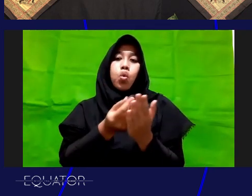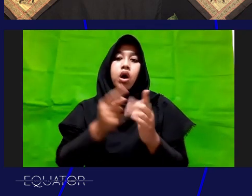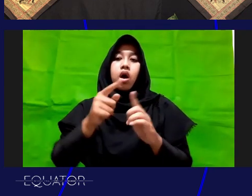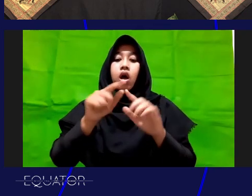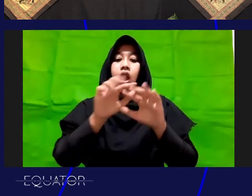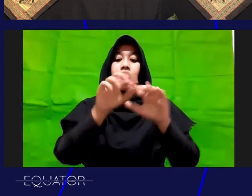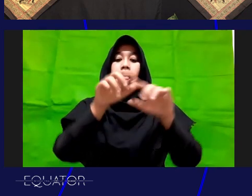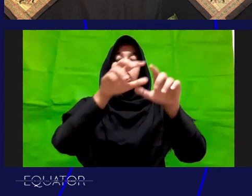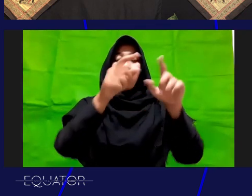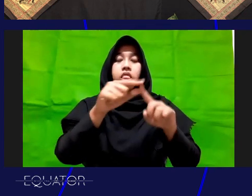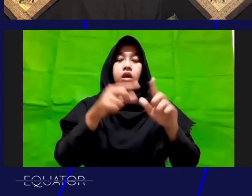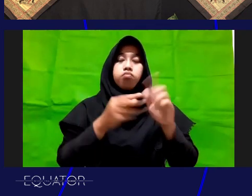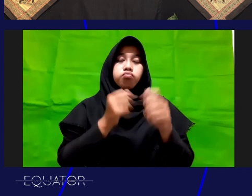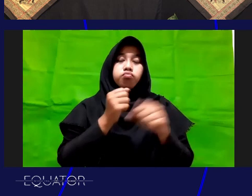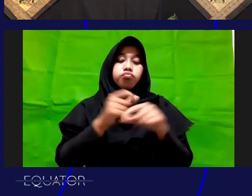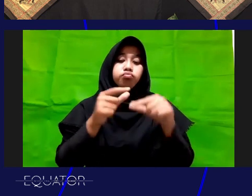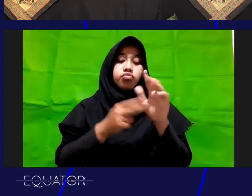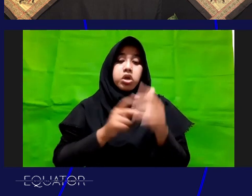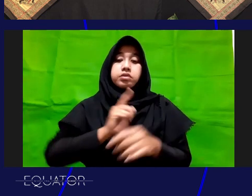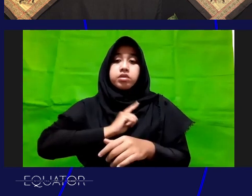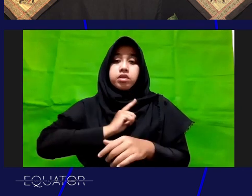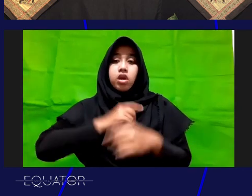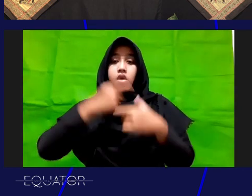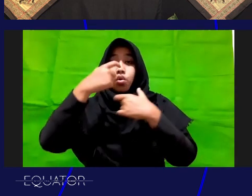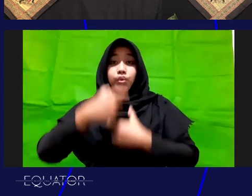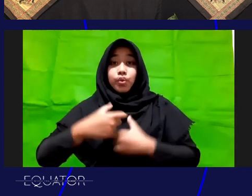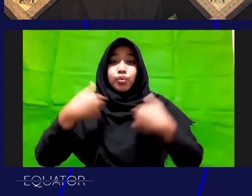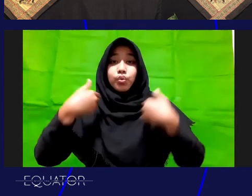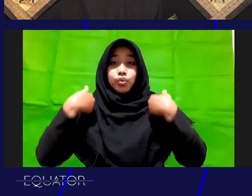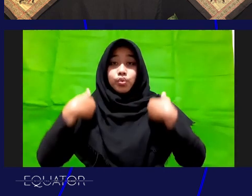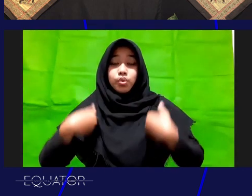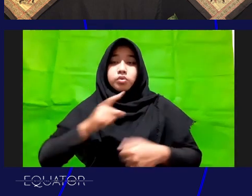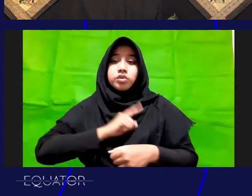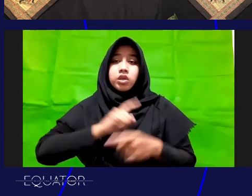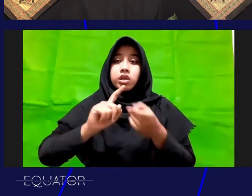pakai tubuh sendiri, pakai darah sendiri, pakai teman sendiri gitu. Jadi semuanya memang